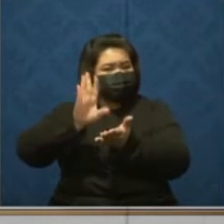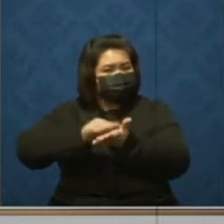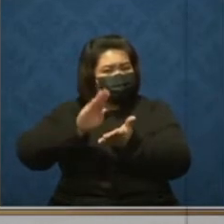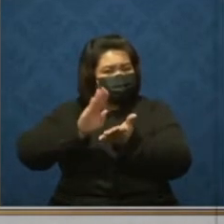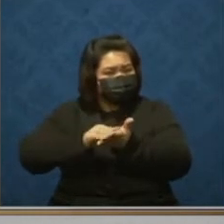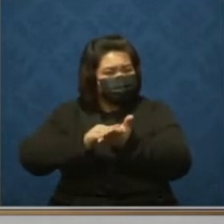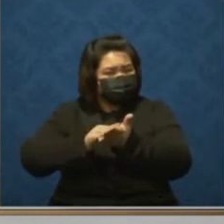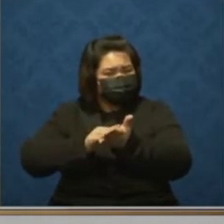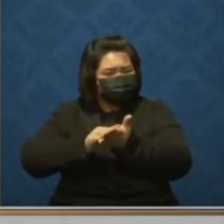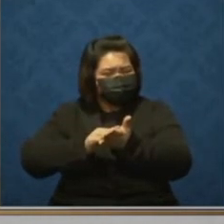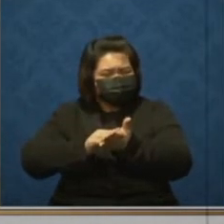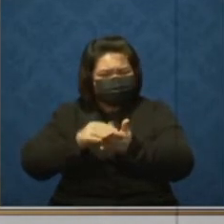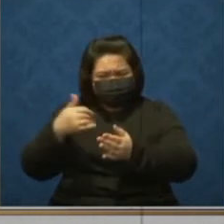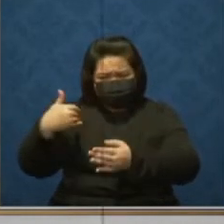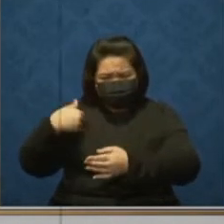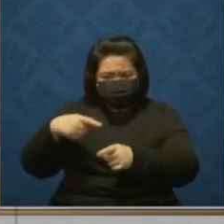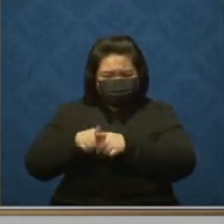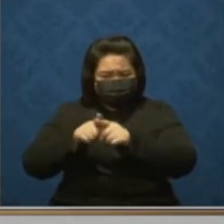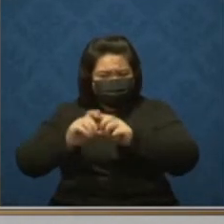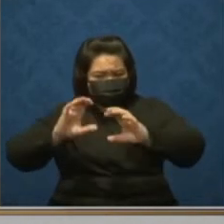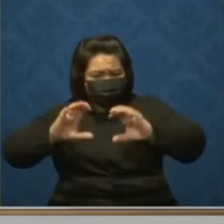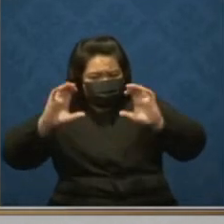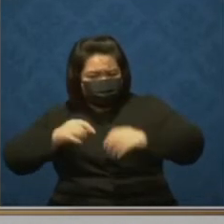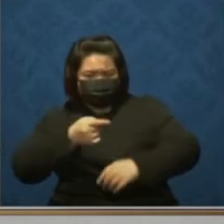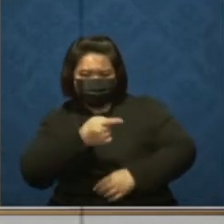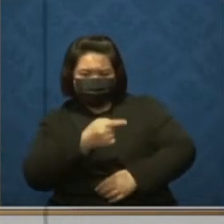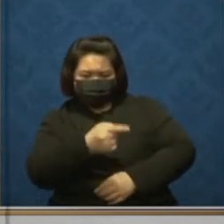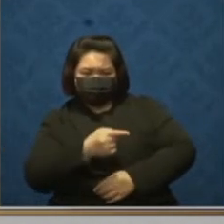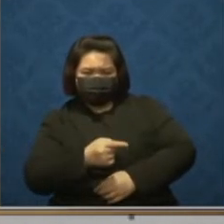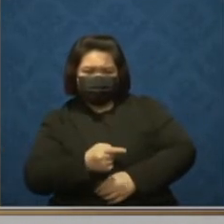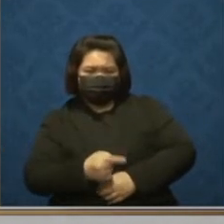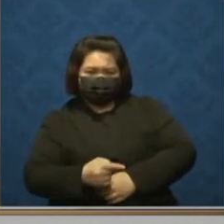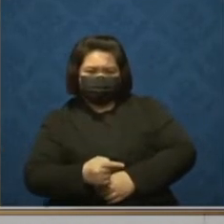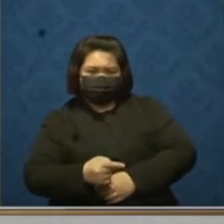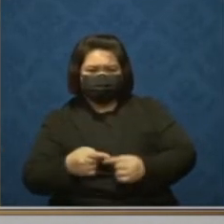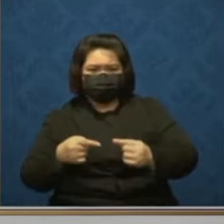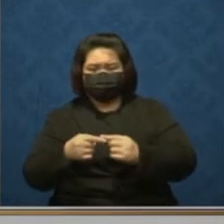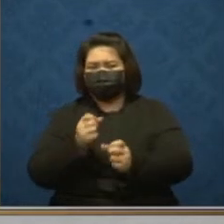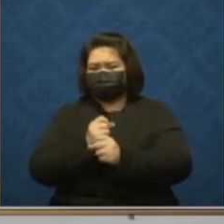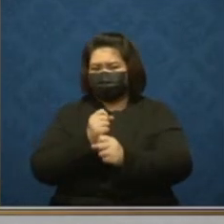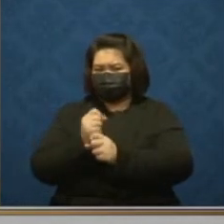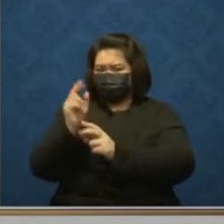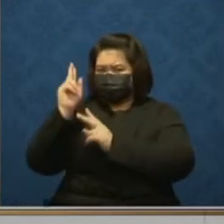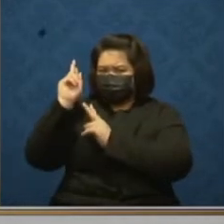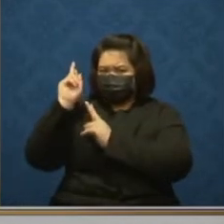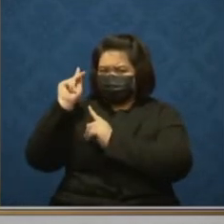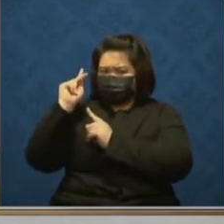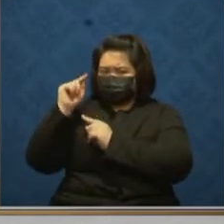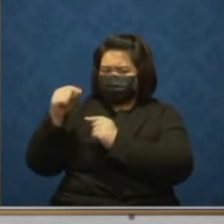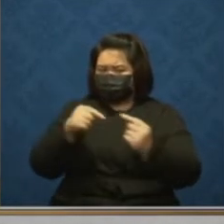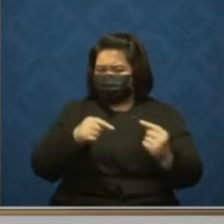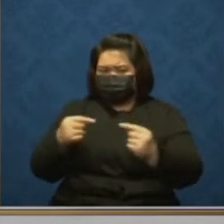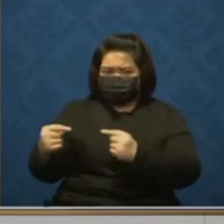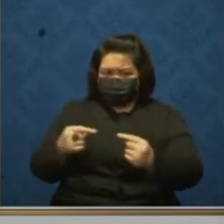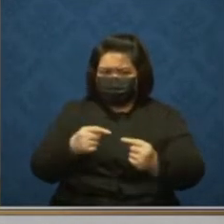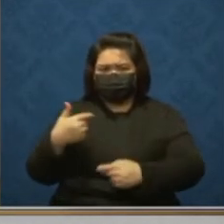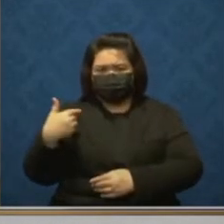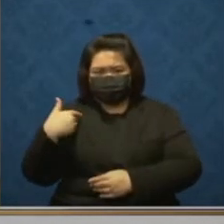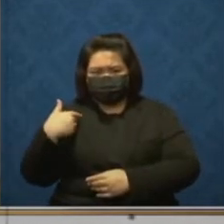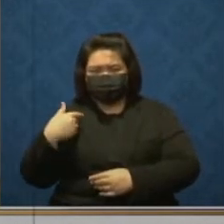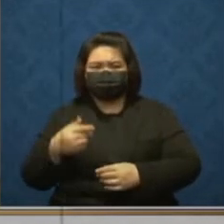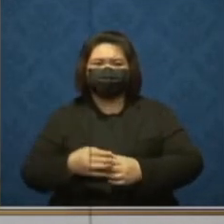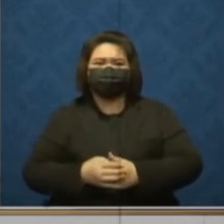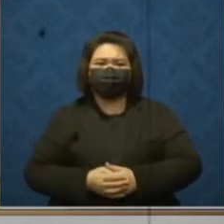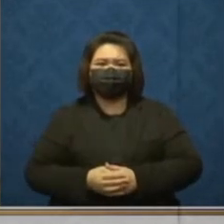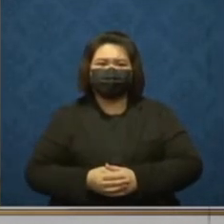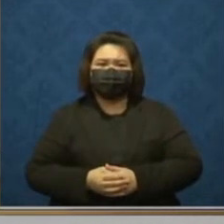เชิงลบโจมตีรัฐบาลเพื่อประกอบการปฏิบัติการข่าวสารตอบโต้ต่อไป